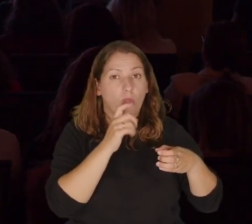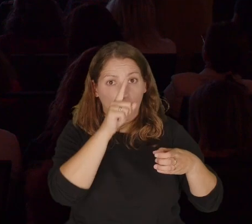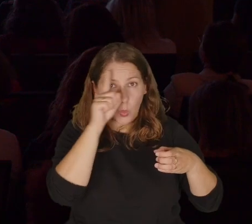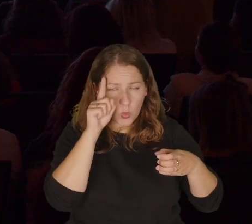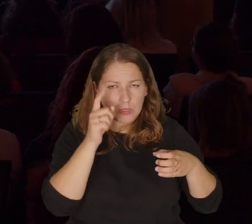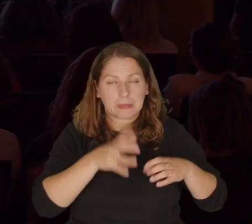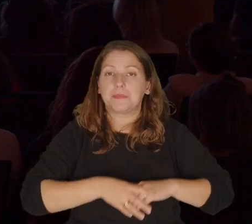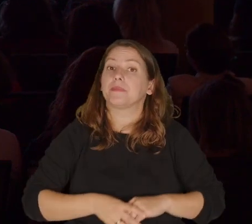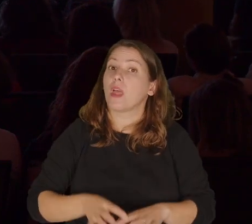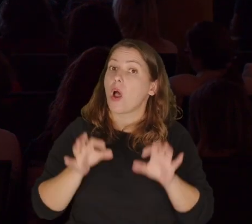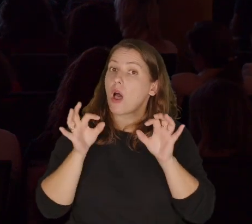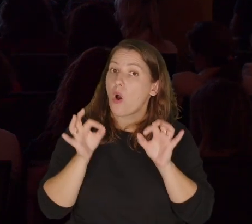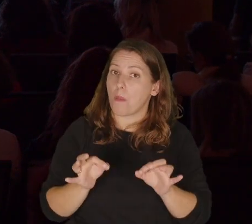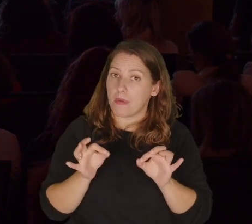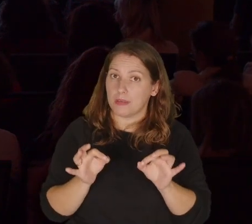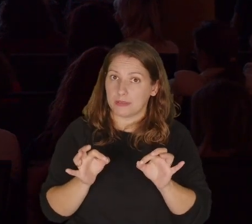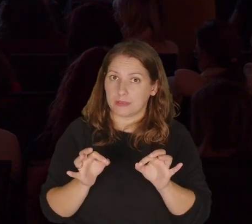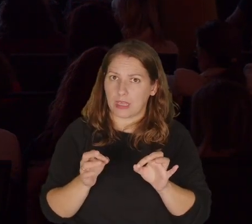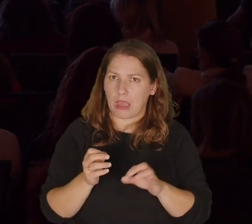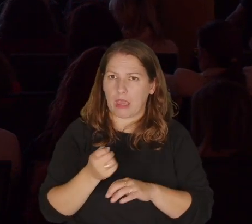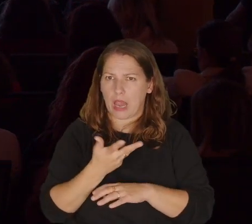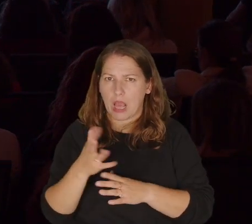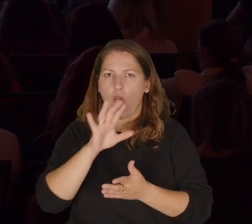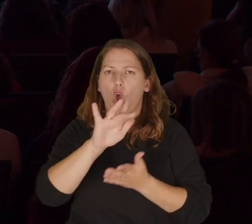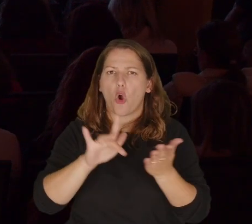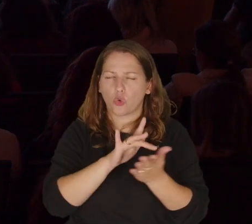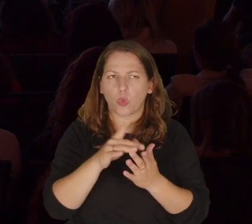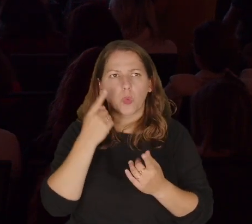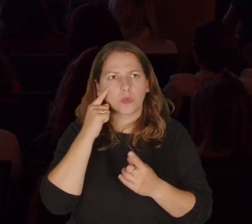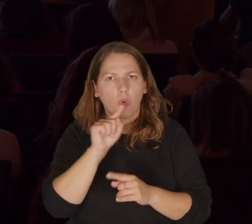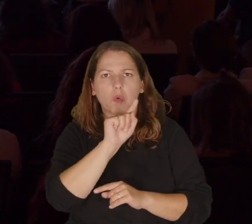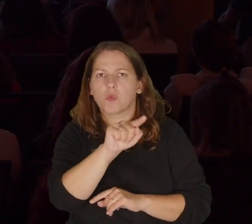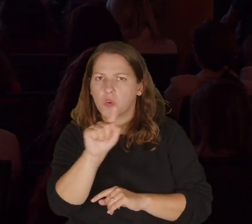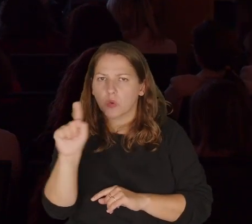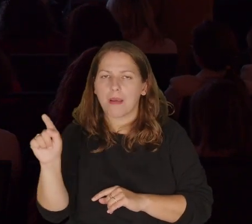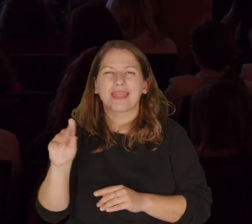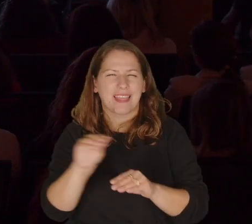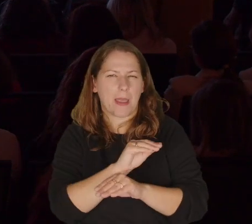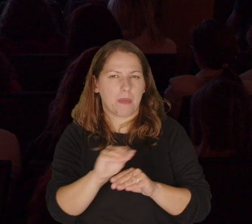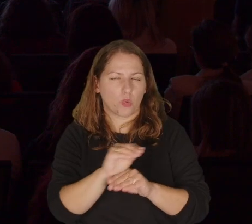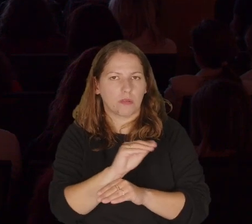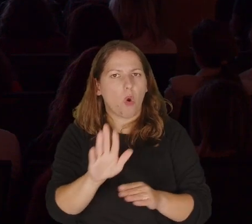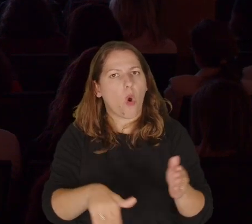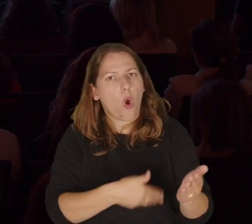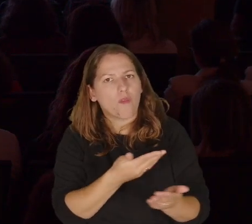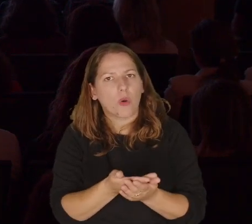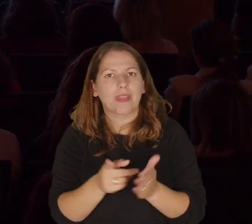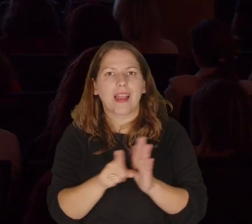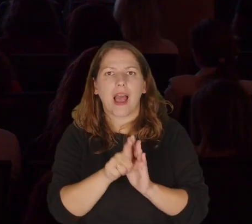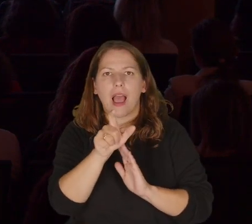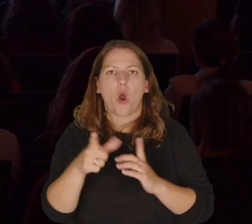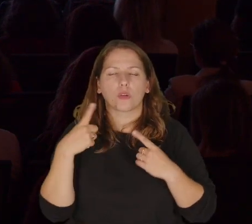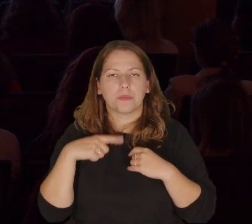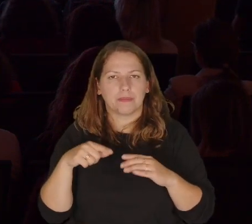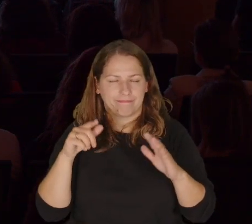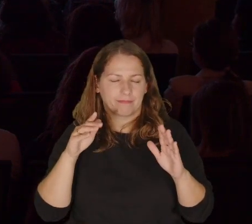ludzi. Obecnie kilka ośrodków, zauważyłam, terapeutycznych, oferuje dla osób w